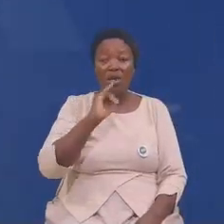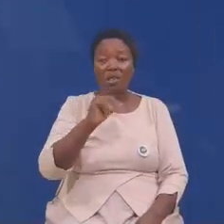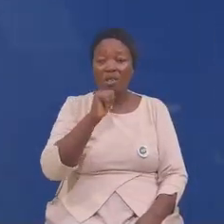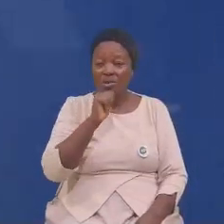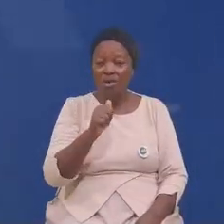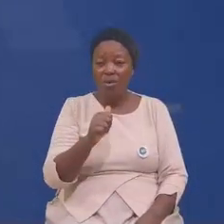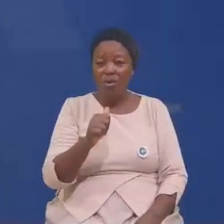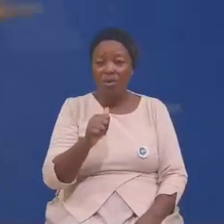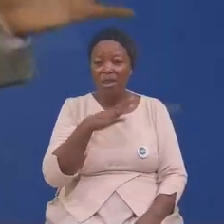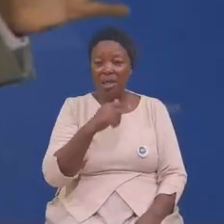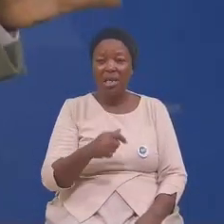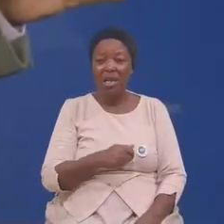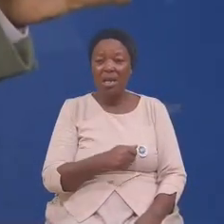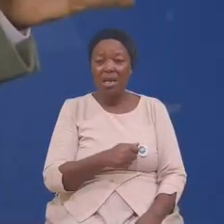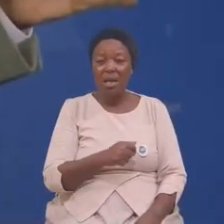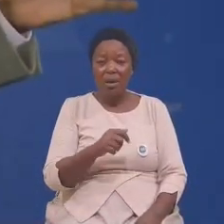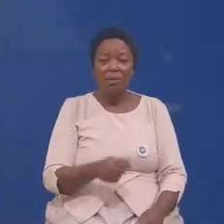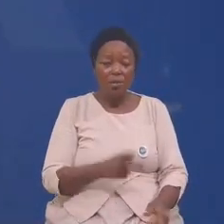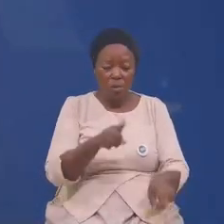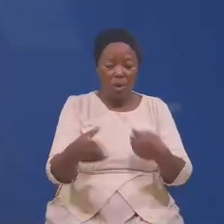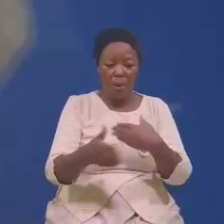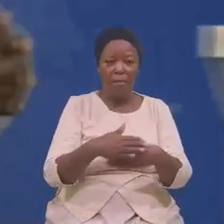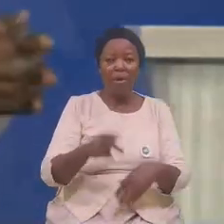n'est pas un Dieu qui recule.